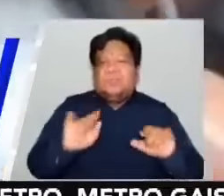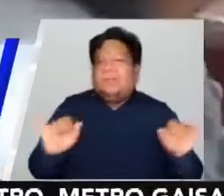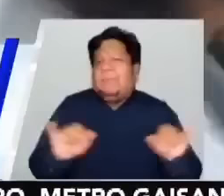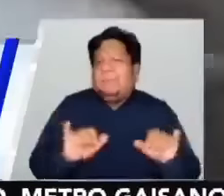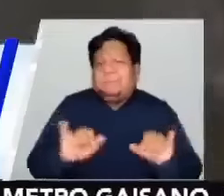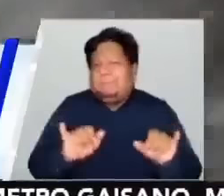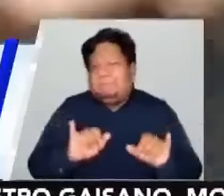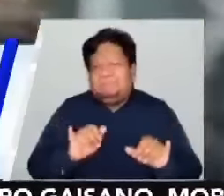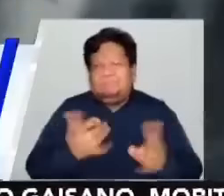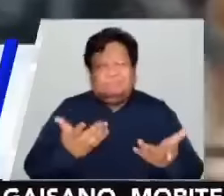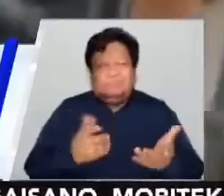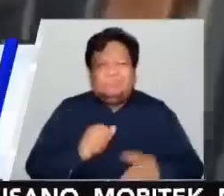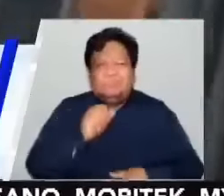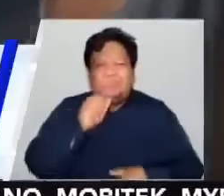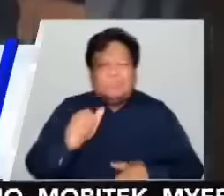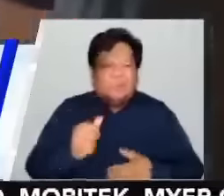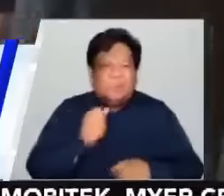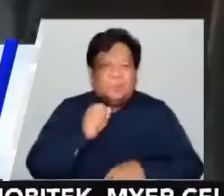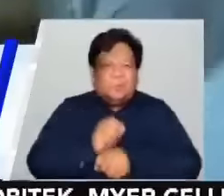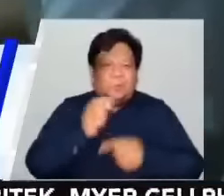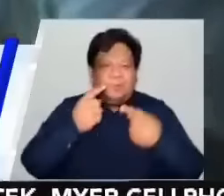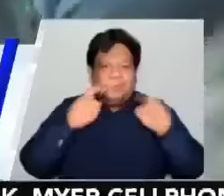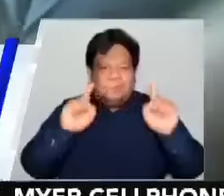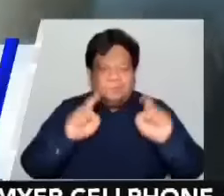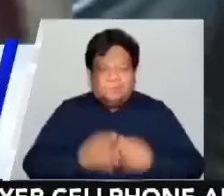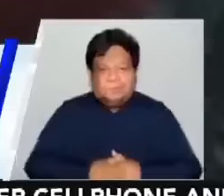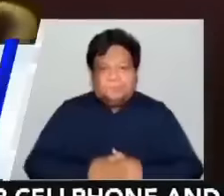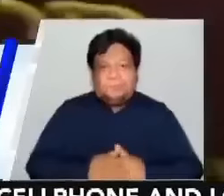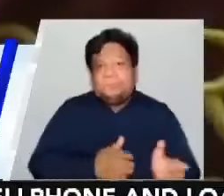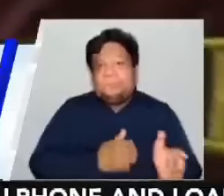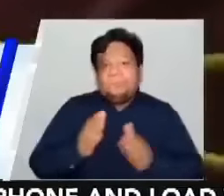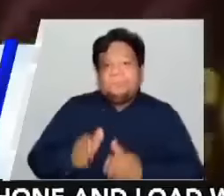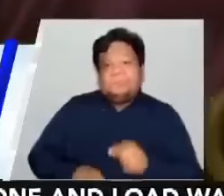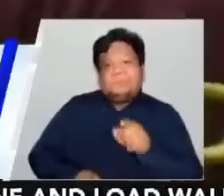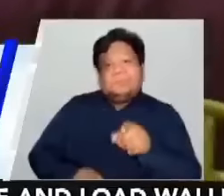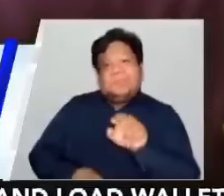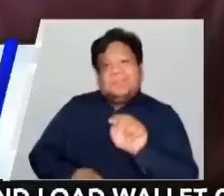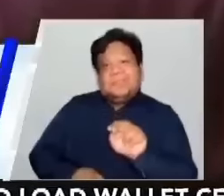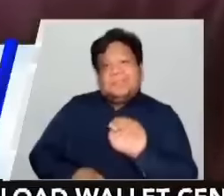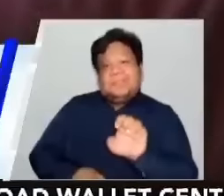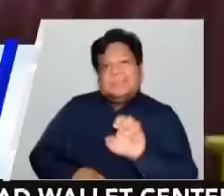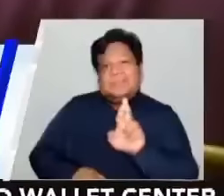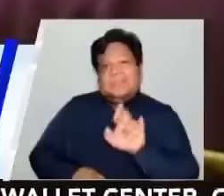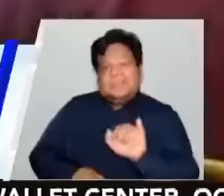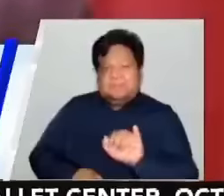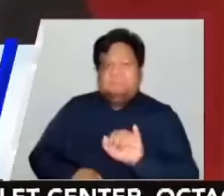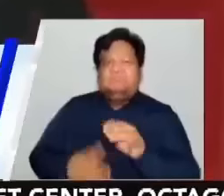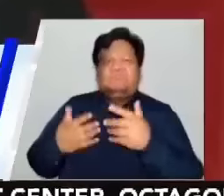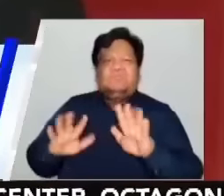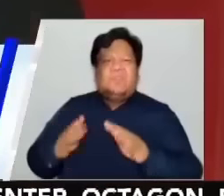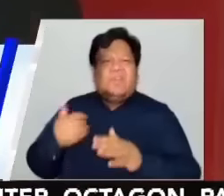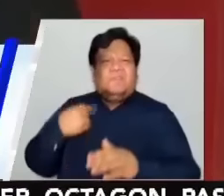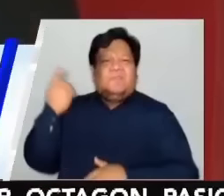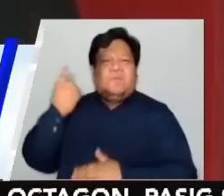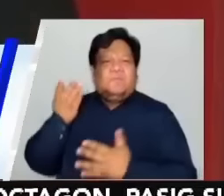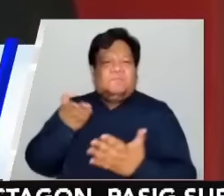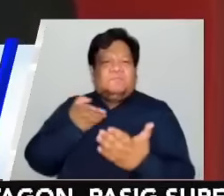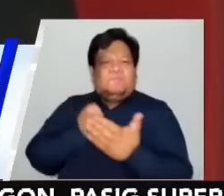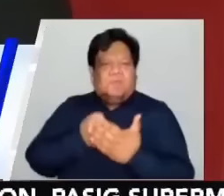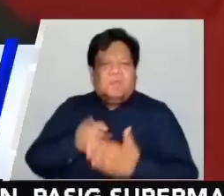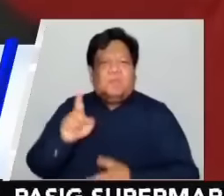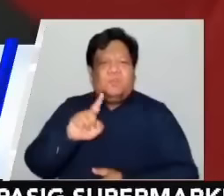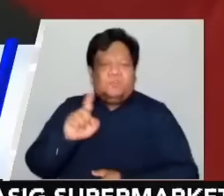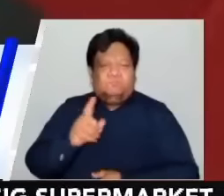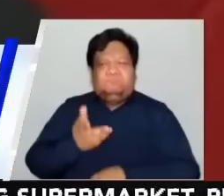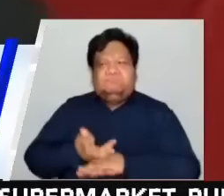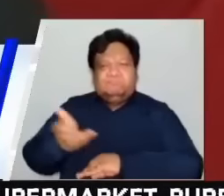Ang aktres at negosyanteng si Neri, naunang sinampahan ng syndicated estafa at paglabag sa Securities Regulation Code ng 39